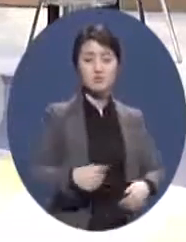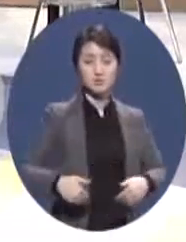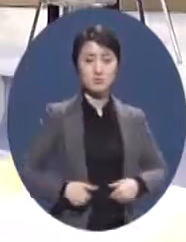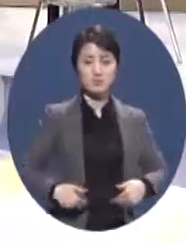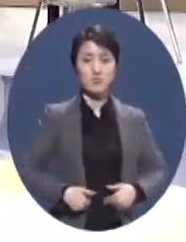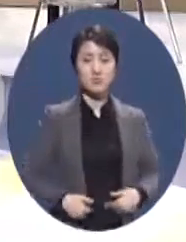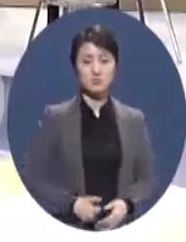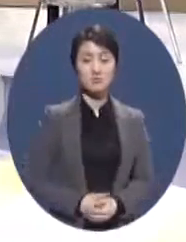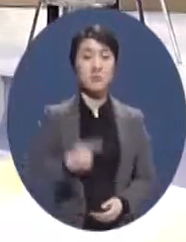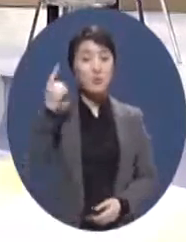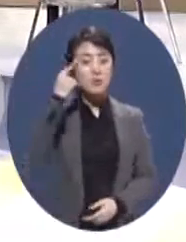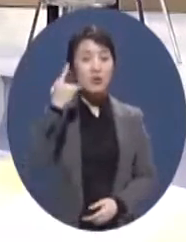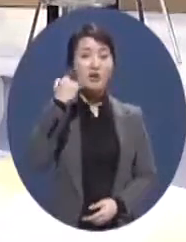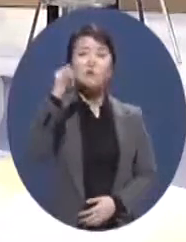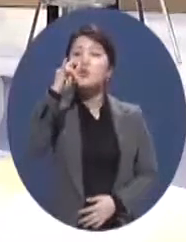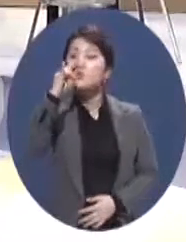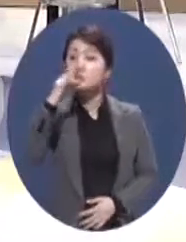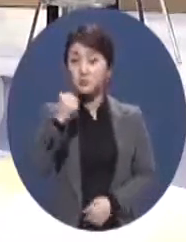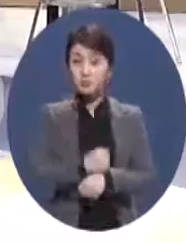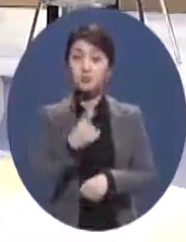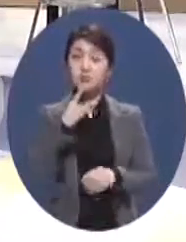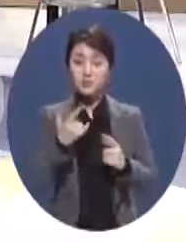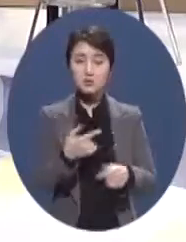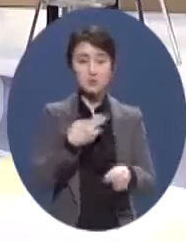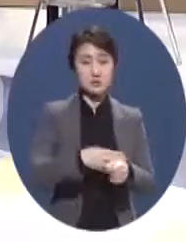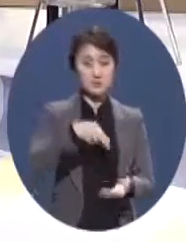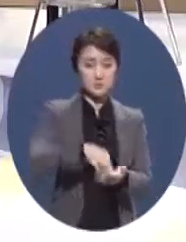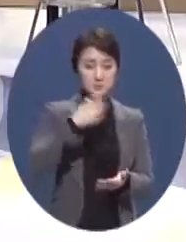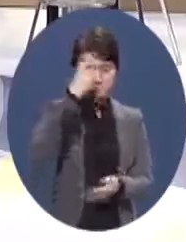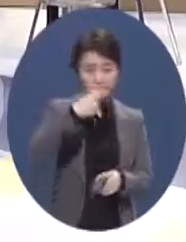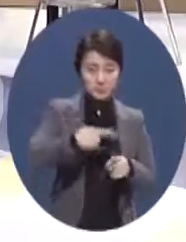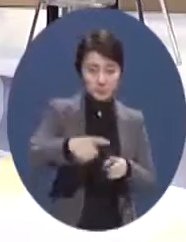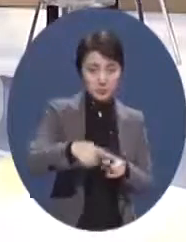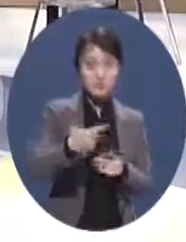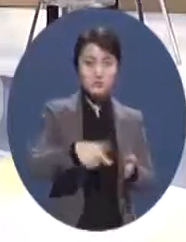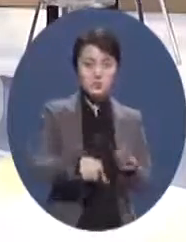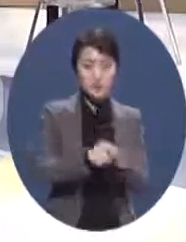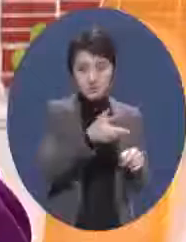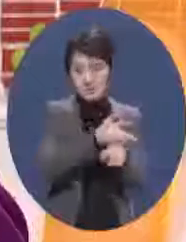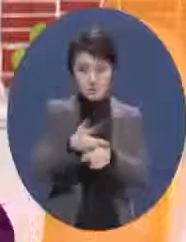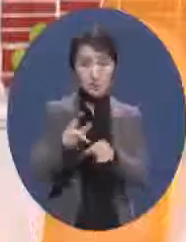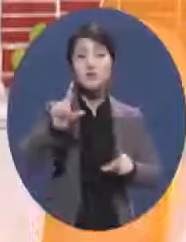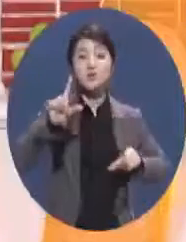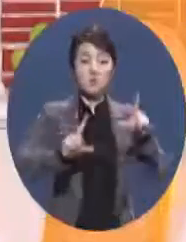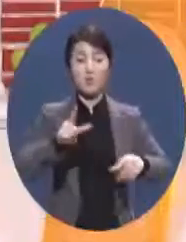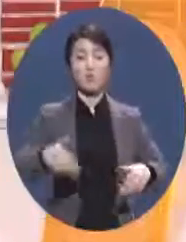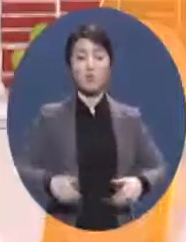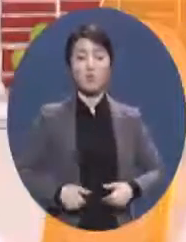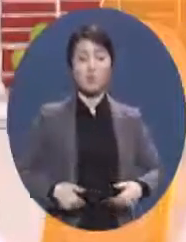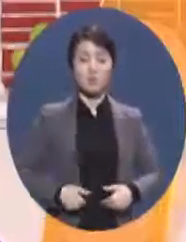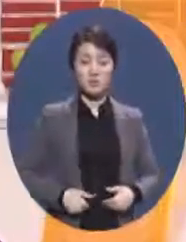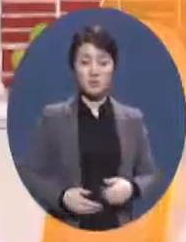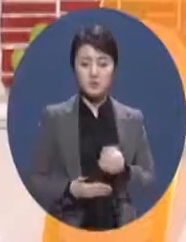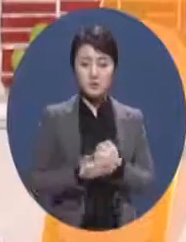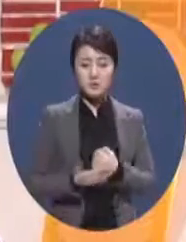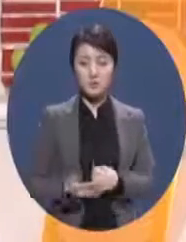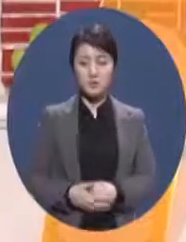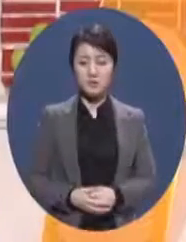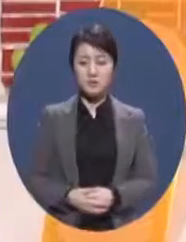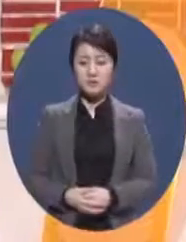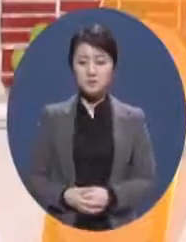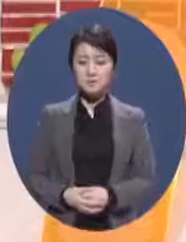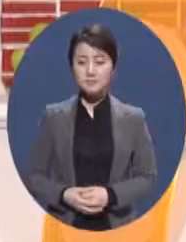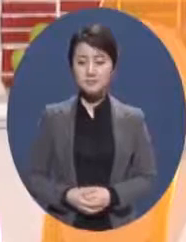어떻게 지내는지를 이제 제가 봐야 이 어린이집의 선생님을 계속 이 아이의 발달 증진을 도와줄 수 있는 분으로 끼고 갈 건지